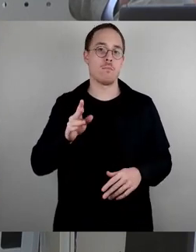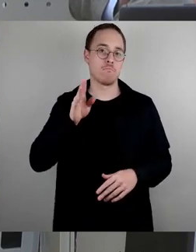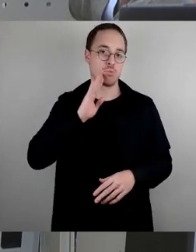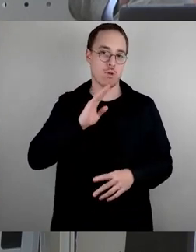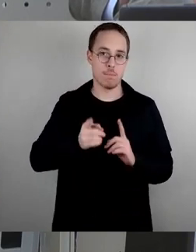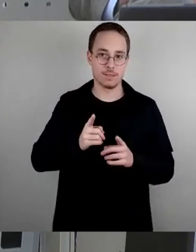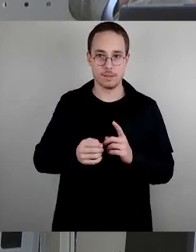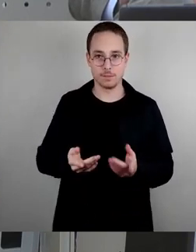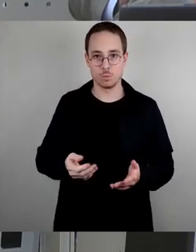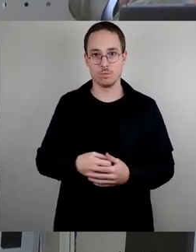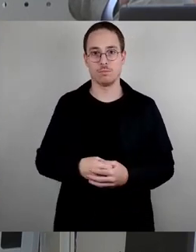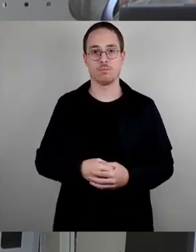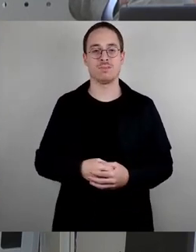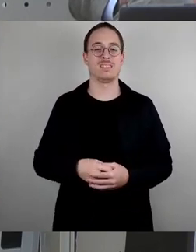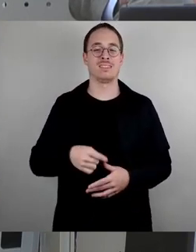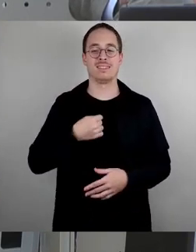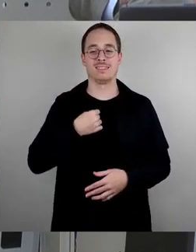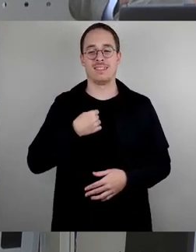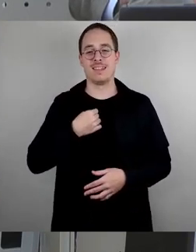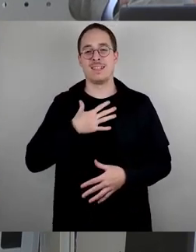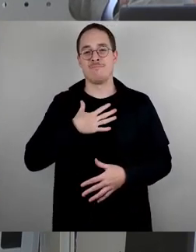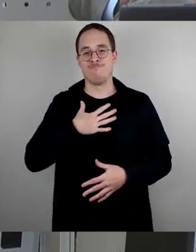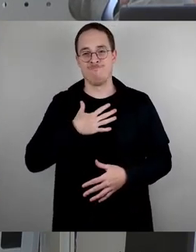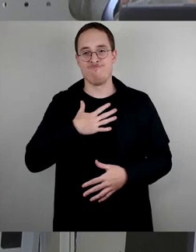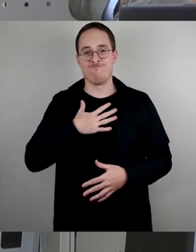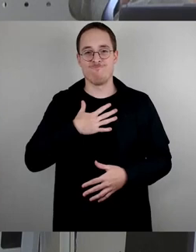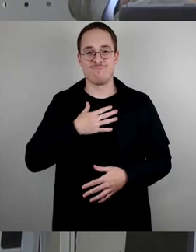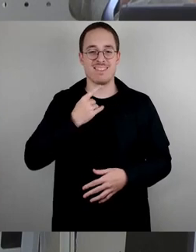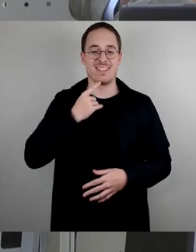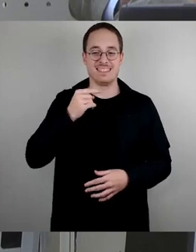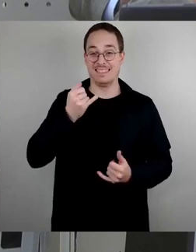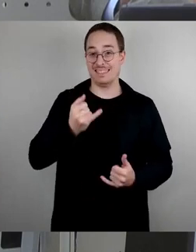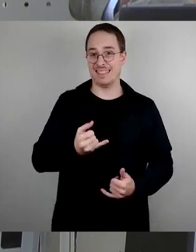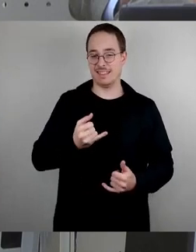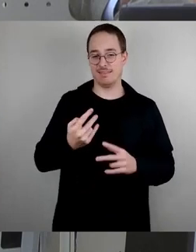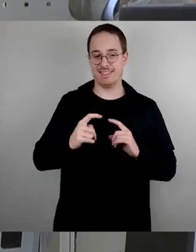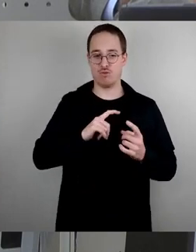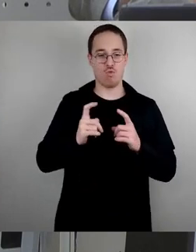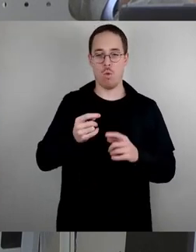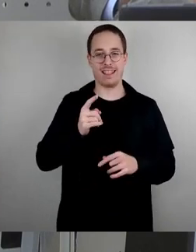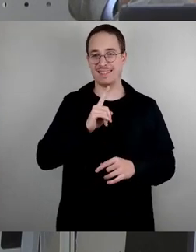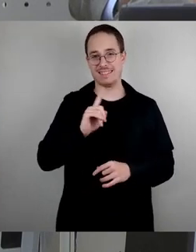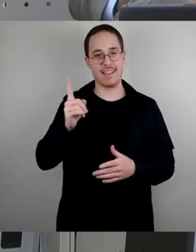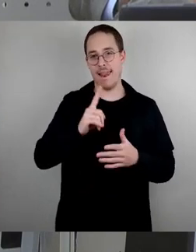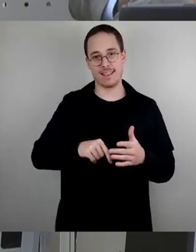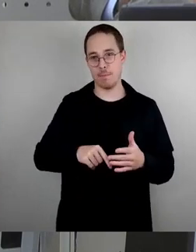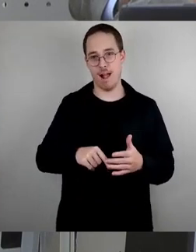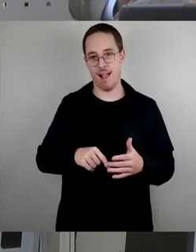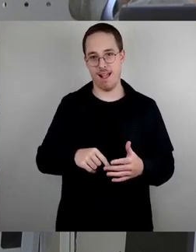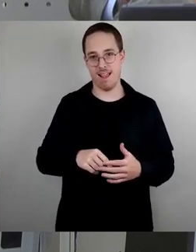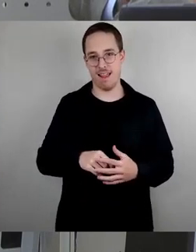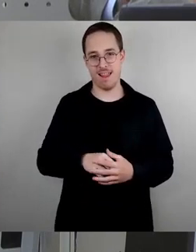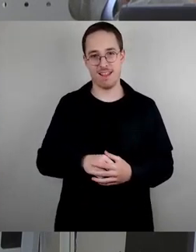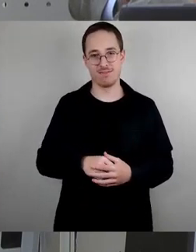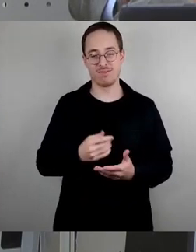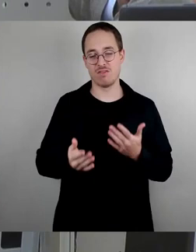nicht das letzte und auch nicht das vorletzte Mal gewesen ist, dass man über diese Straßenbaumaßnahme, Bautzner Straße, Ullersdorfer